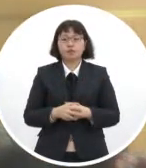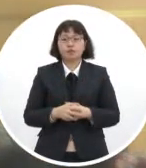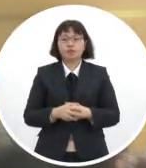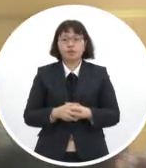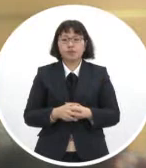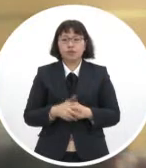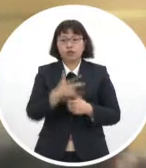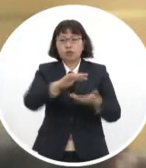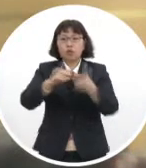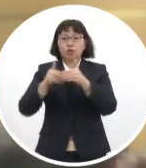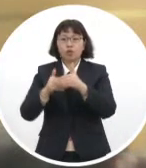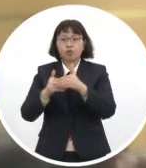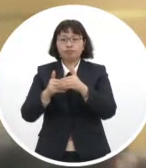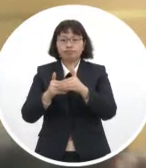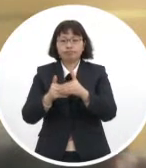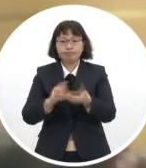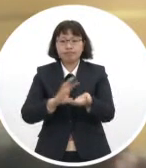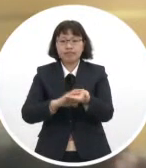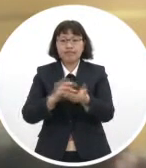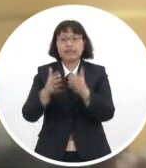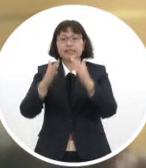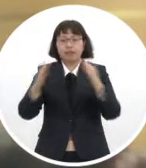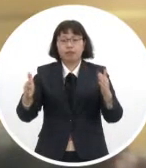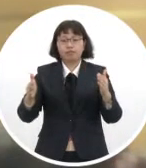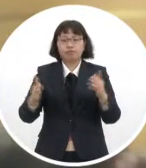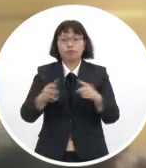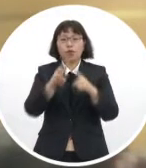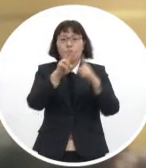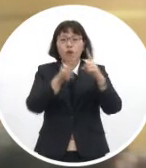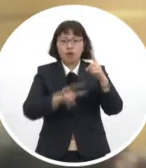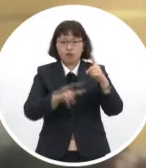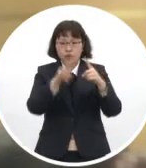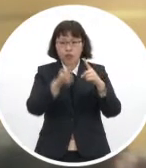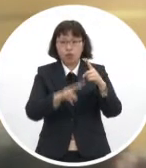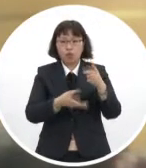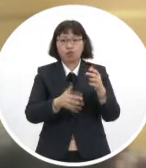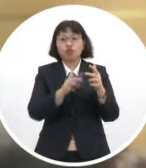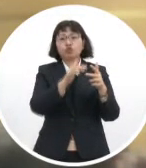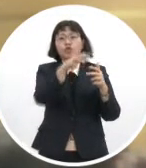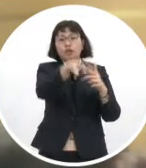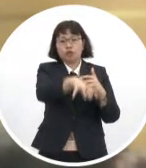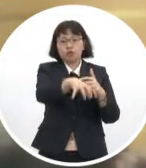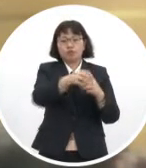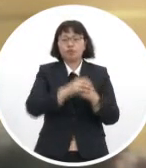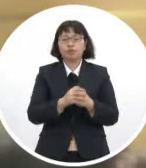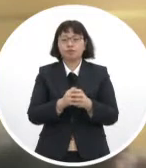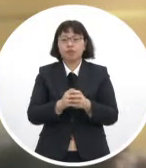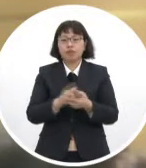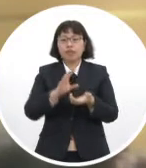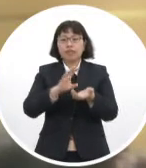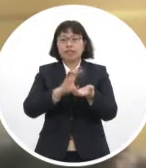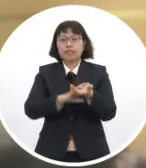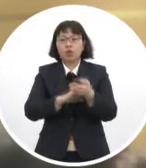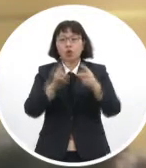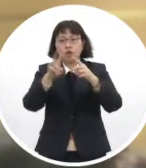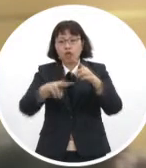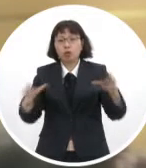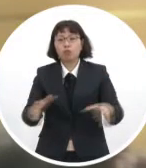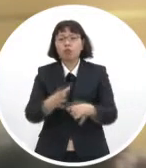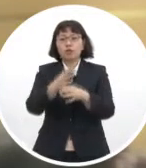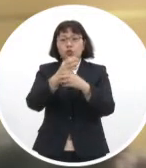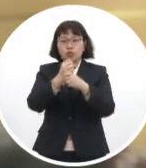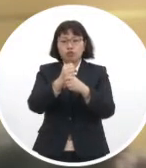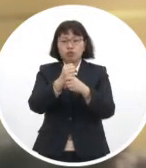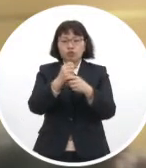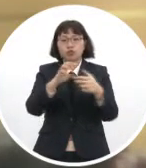師会、訪問看護ステーション、医療・介護を一体的に提供する法人などとの連携による